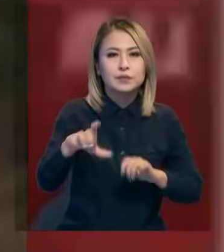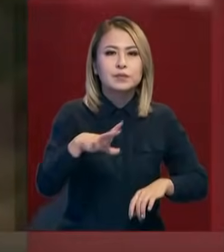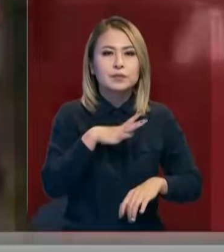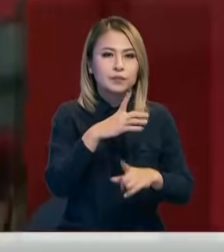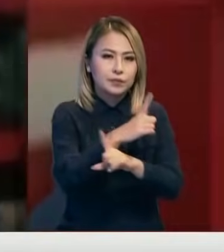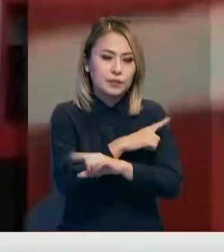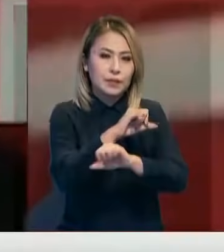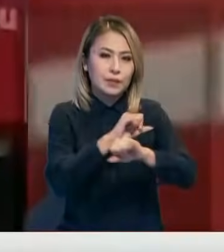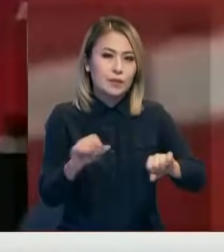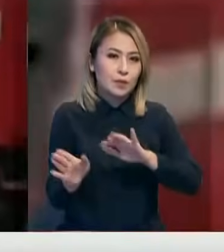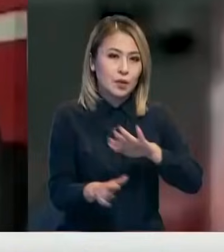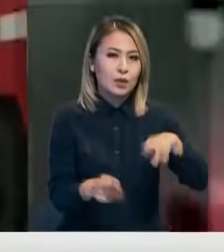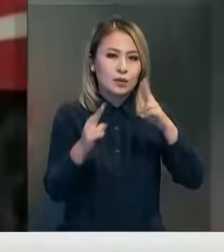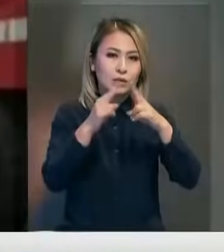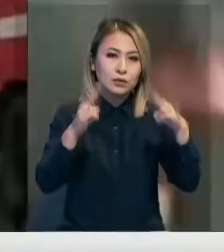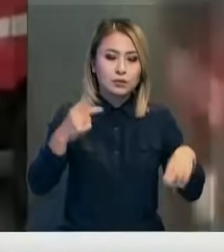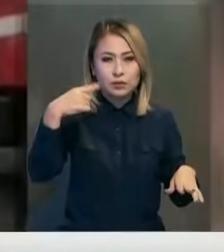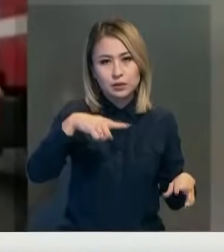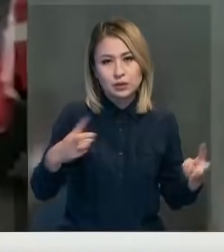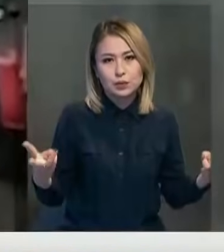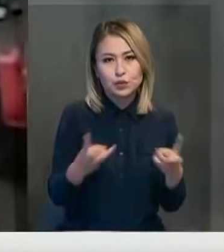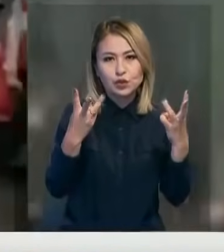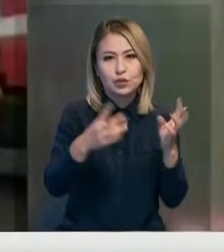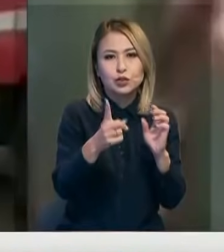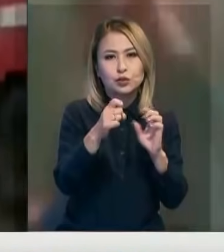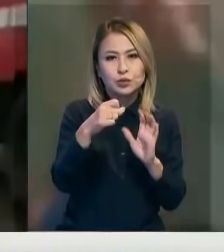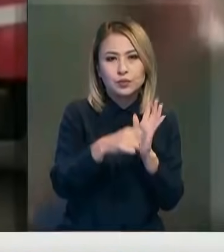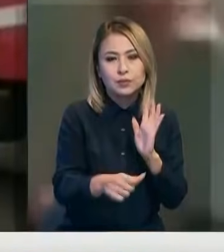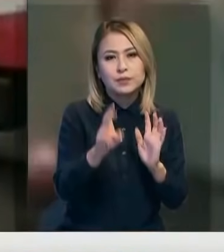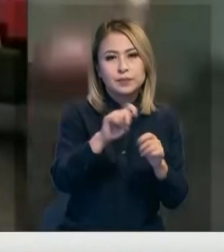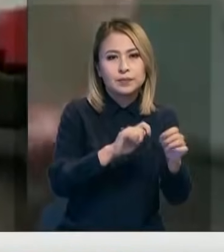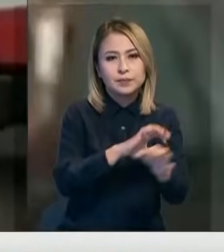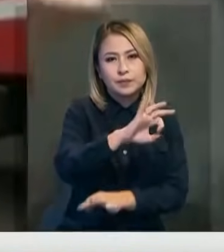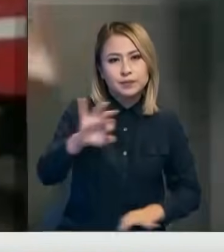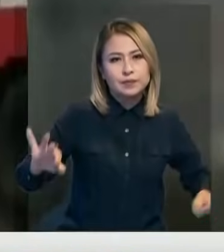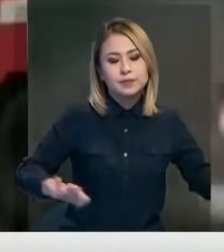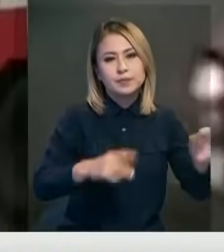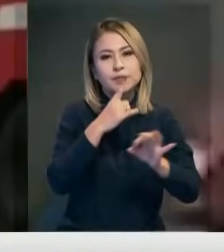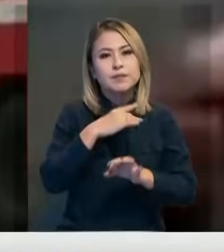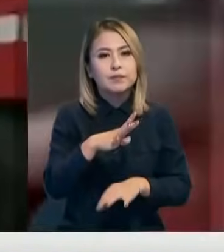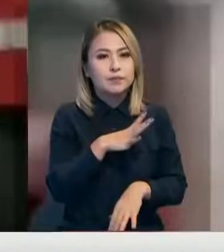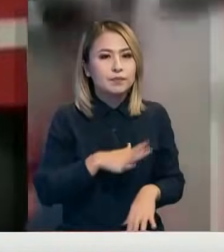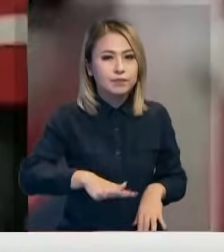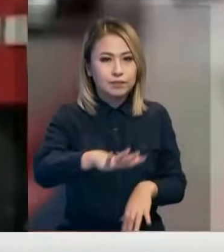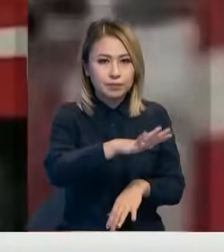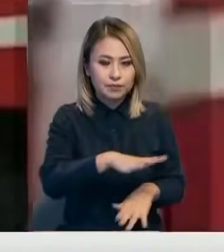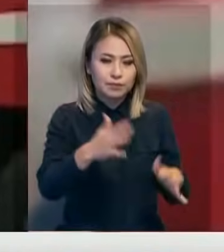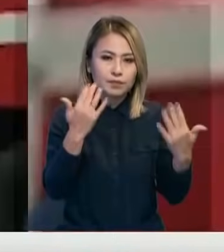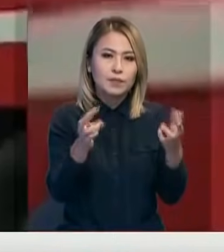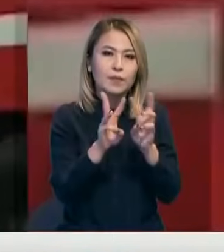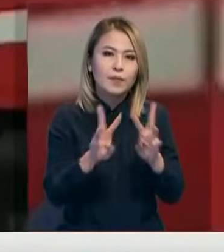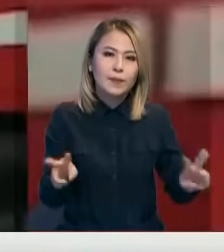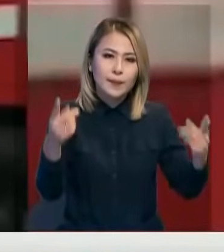тапқан. Жарылыстан кейін ғимаратта өрт шықты. Мамандар 160 шаршы метр аумақты қызыл жалынға оранғанын айтады. Елдің төтенше